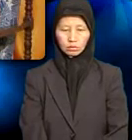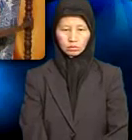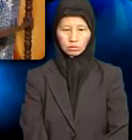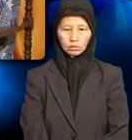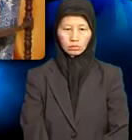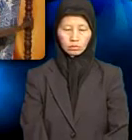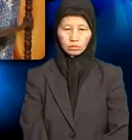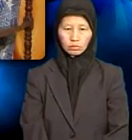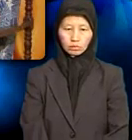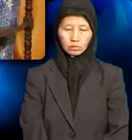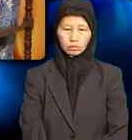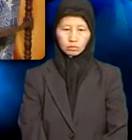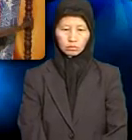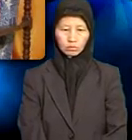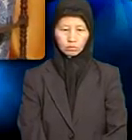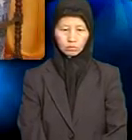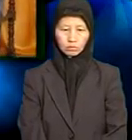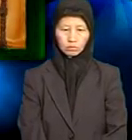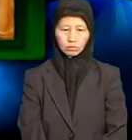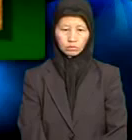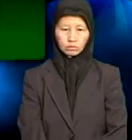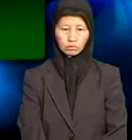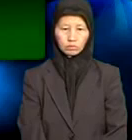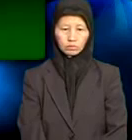الله ونعوذ بك اللهم صل